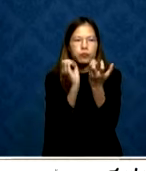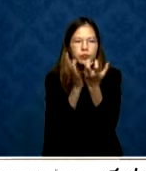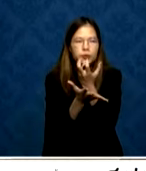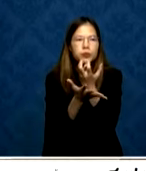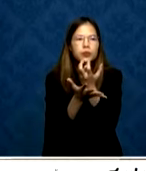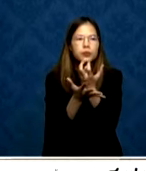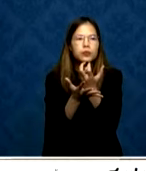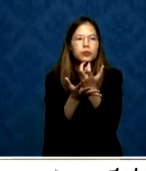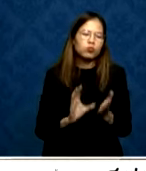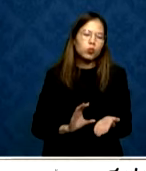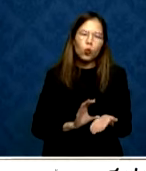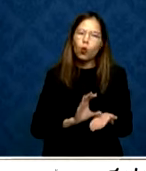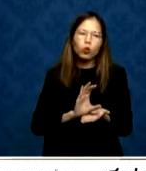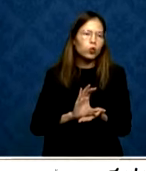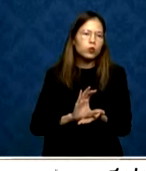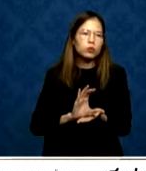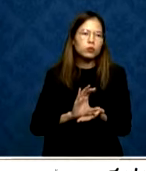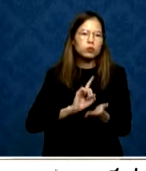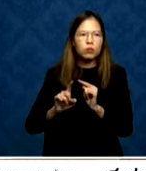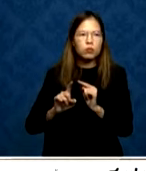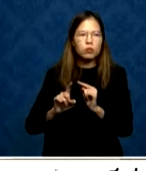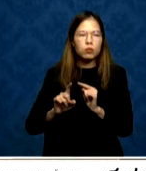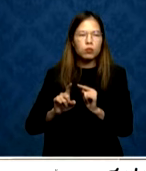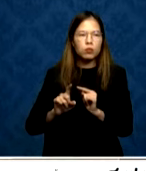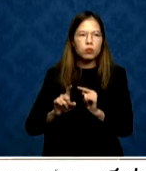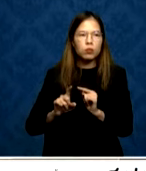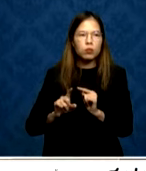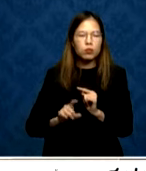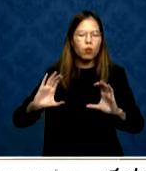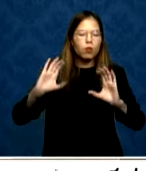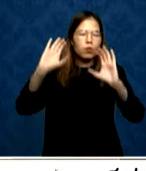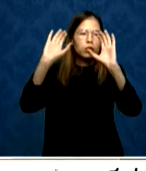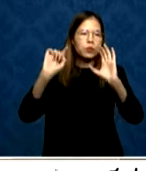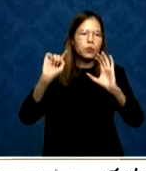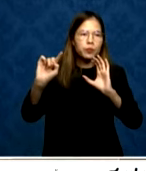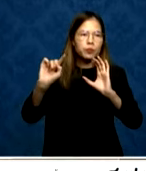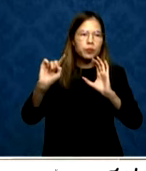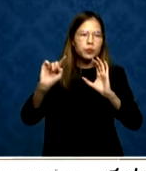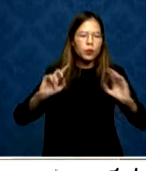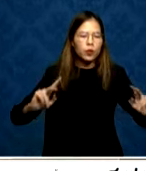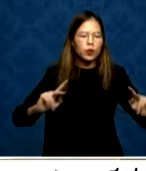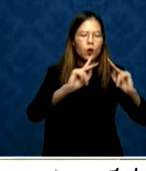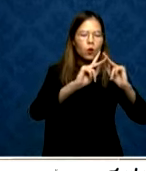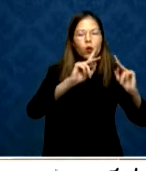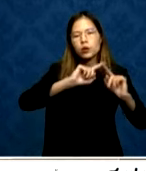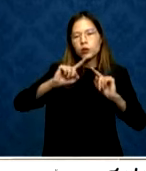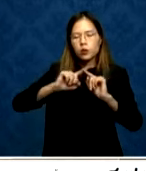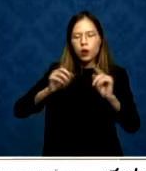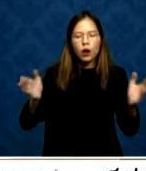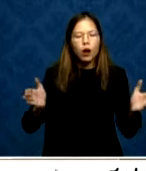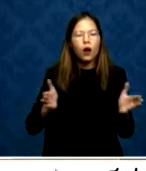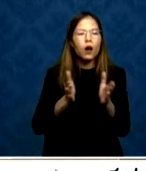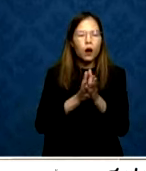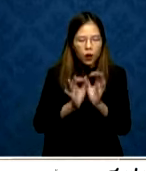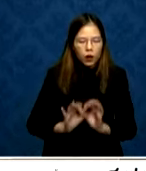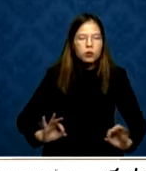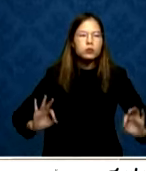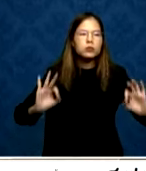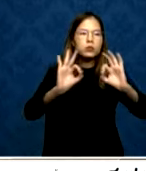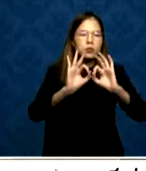ประเทศไทยด้วยซ้ำไปสิ่งเหล่านี้นะครับผมคิดว่าเป็นเรื่องที่รัฐบาลทุกกระทรวงที่จะต้องให้ความสำคัญตั้ง